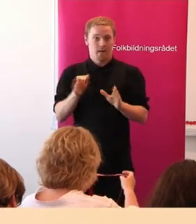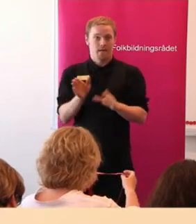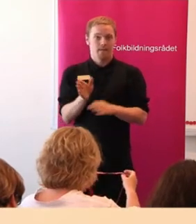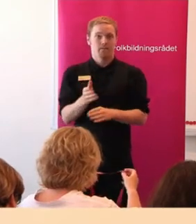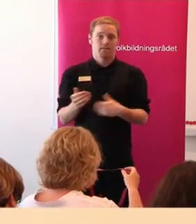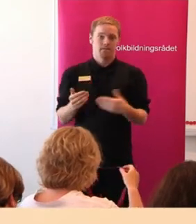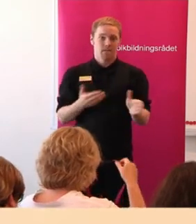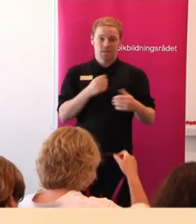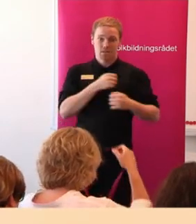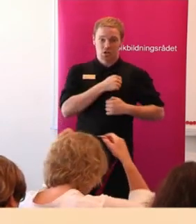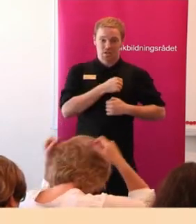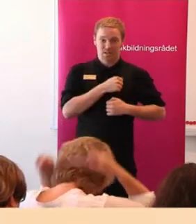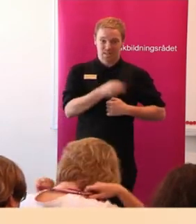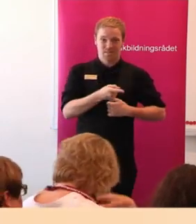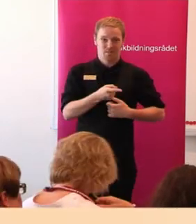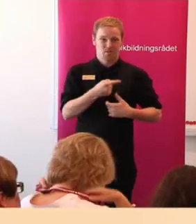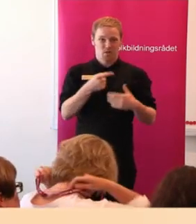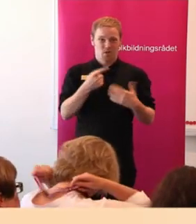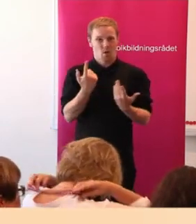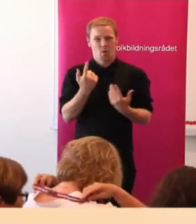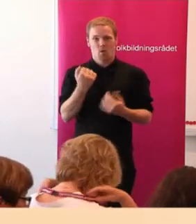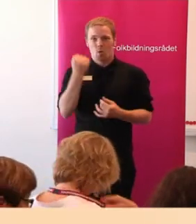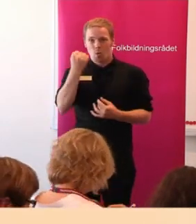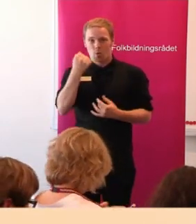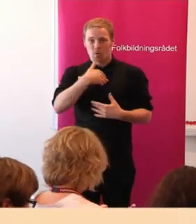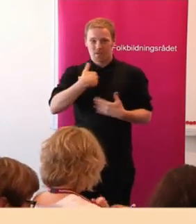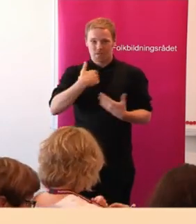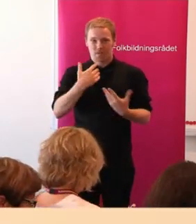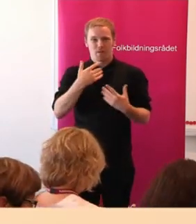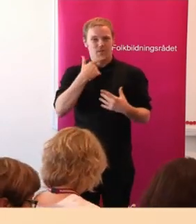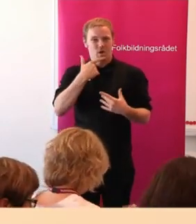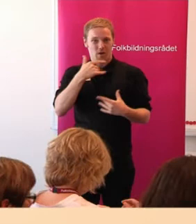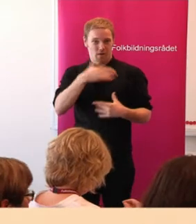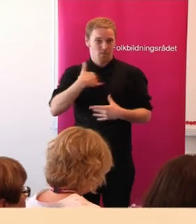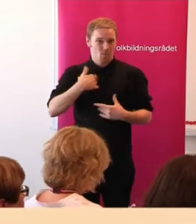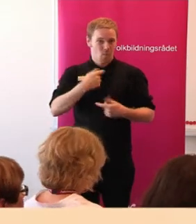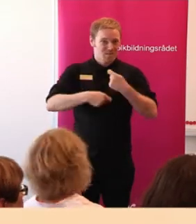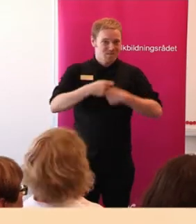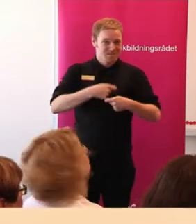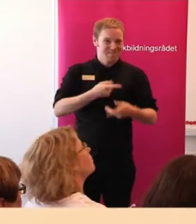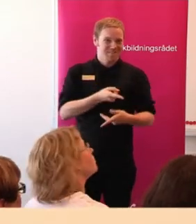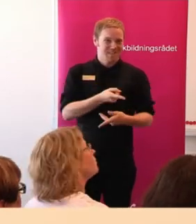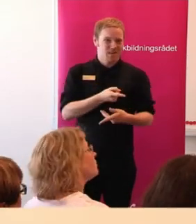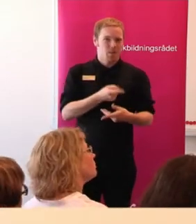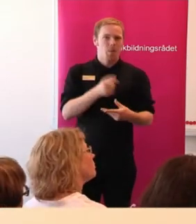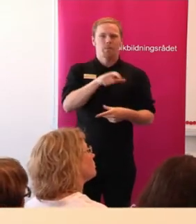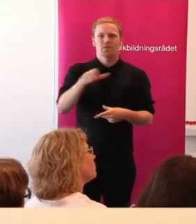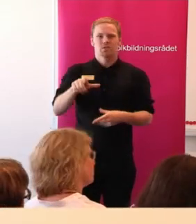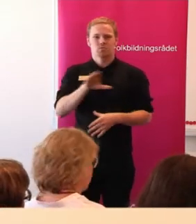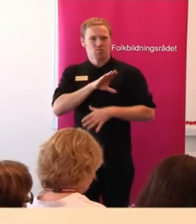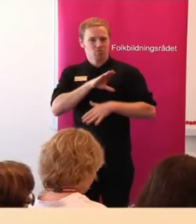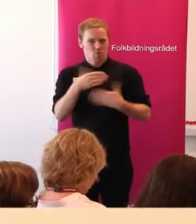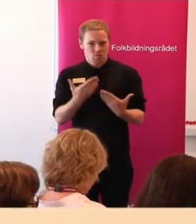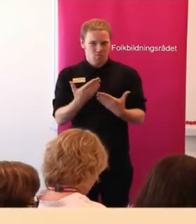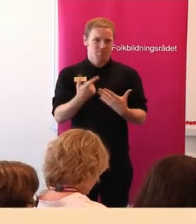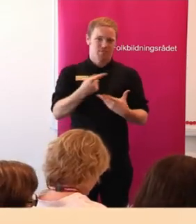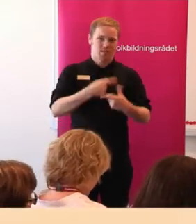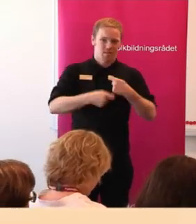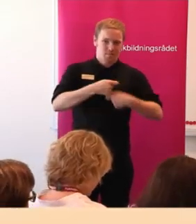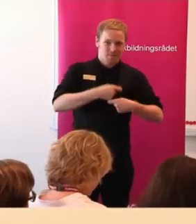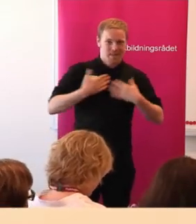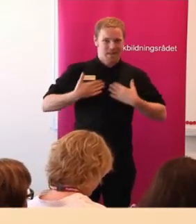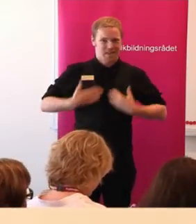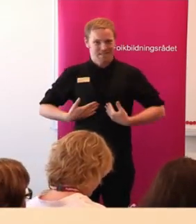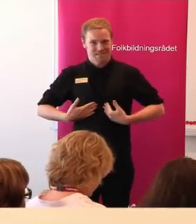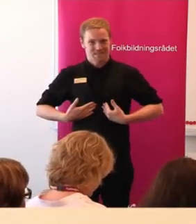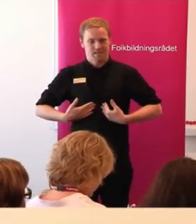vår ekonomiska utveckling. Att samhället går så här isär mellan de som har och inte har hälsa, ekonomi, utbildning, delaktighet. Mm.